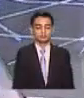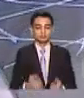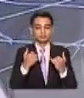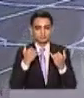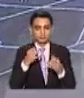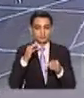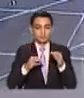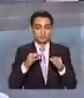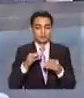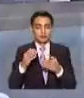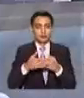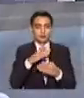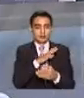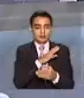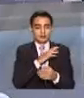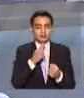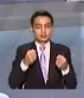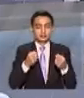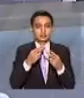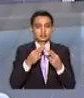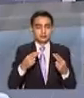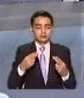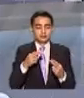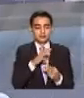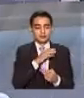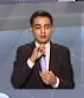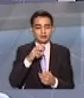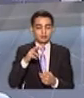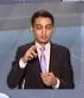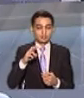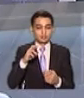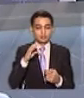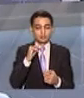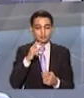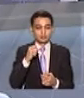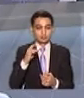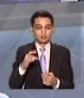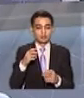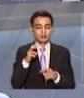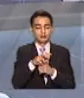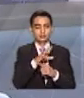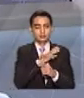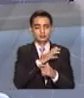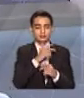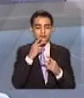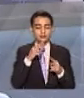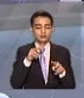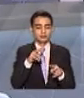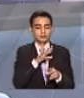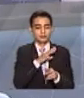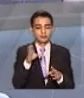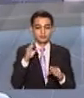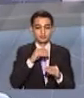Сегодня суд вынес приговор водителю Гелендвагена Илья Сукару. За ходом этого резонансного дела следила вся